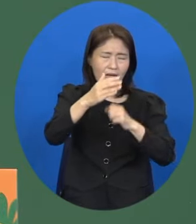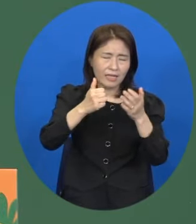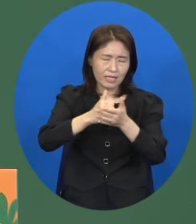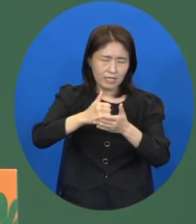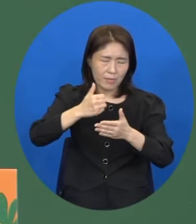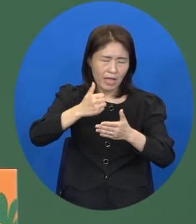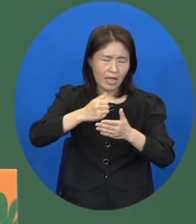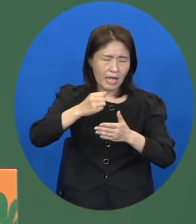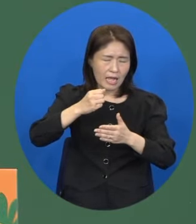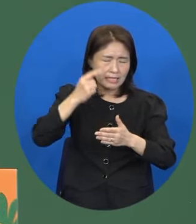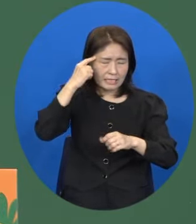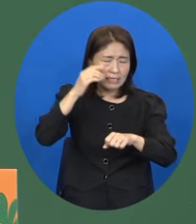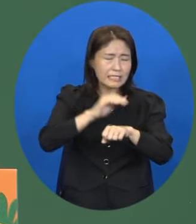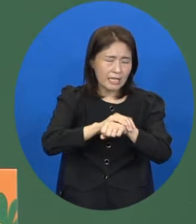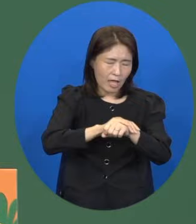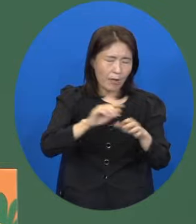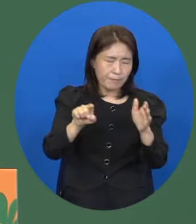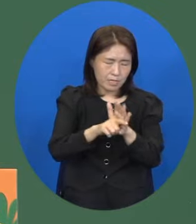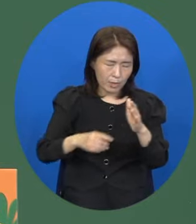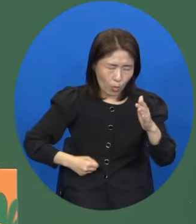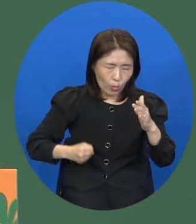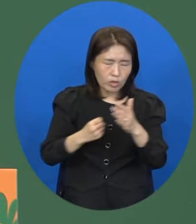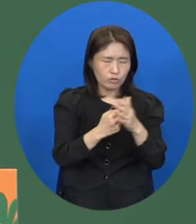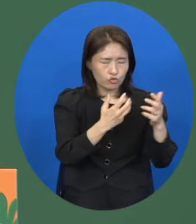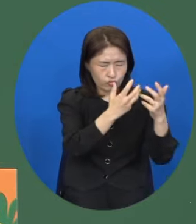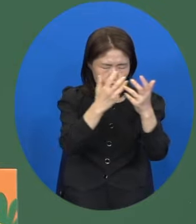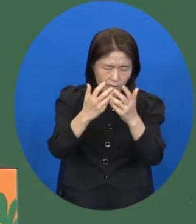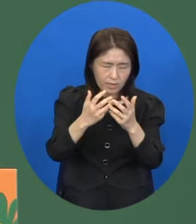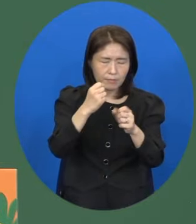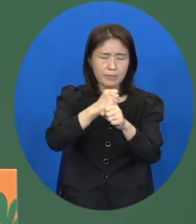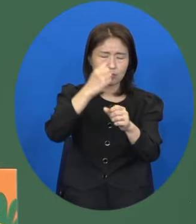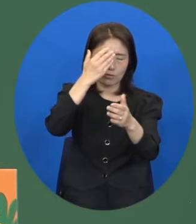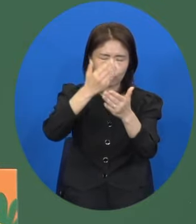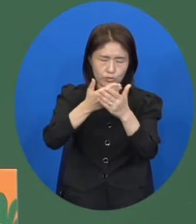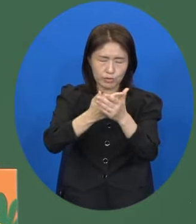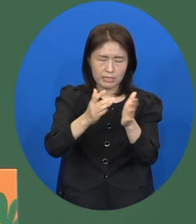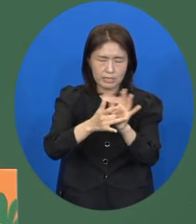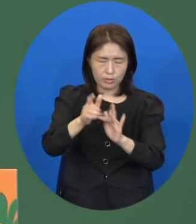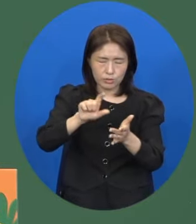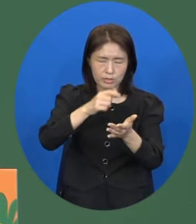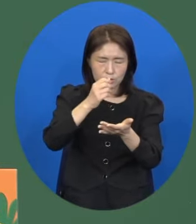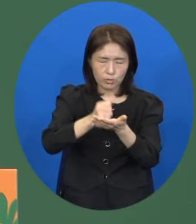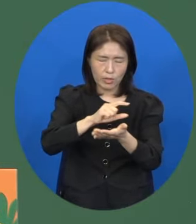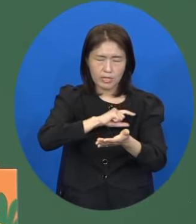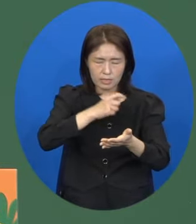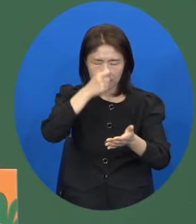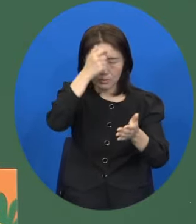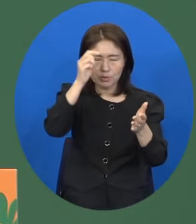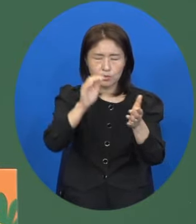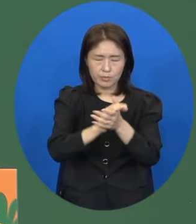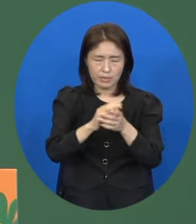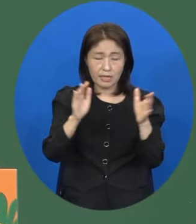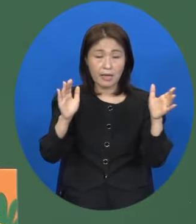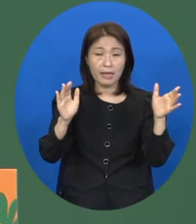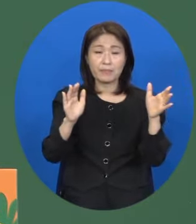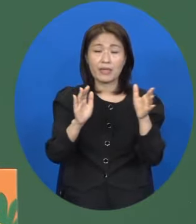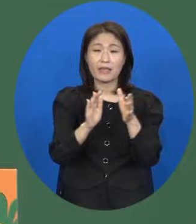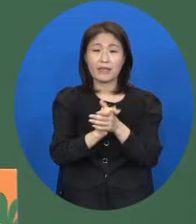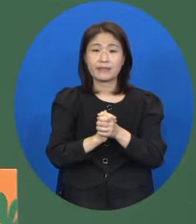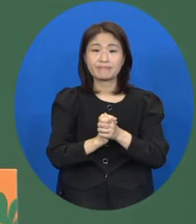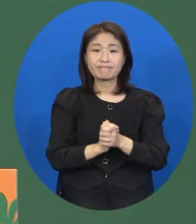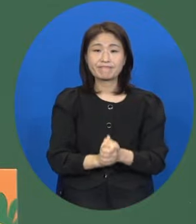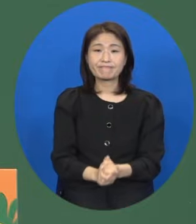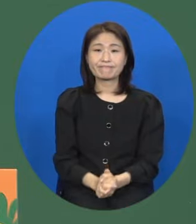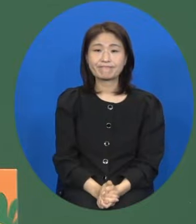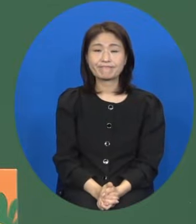믿음의 용기로 충만하게 하여 주옵소서. 예수 그리스도의 이름으로 기도드렸습니다.